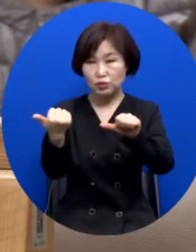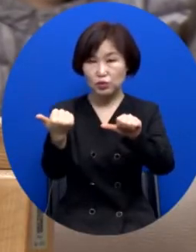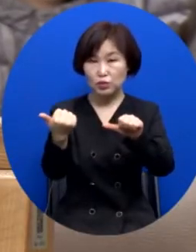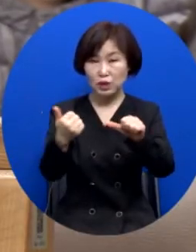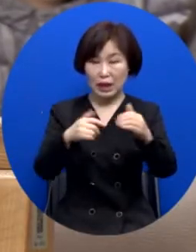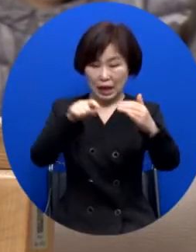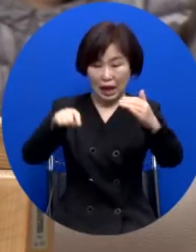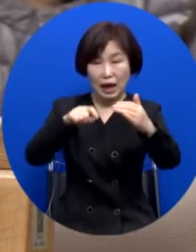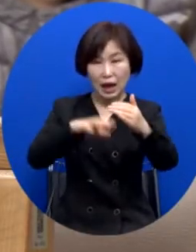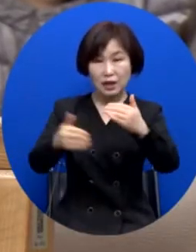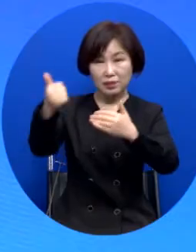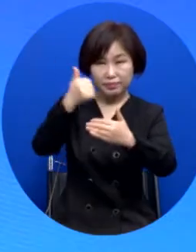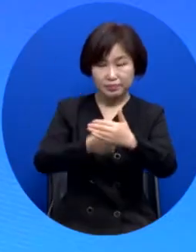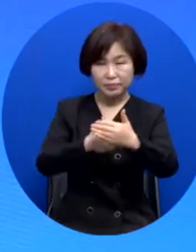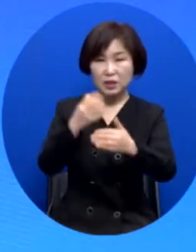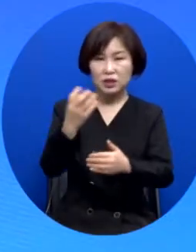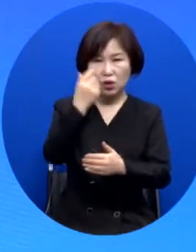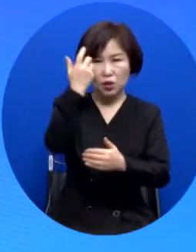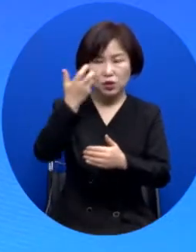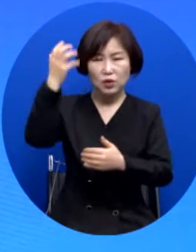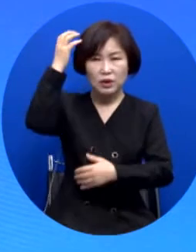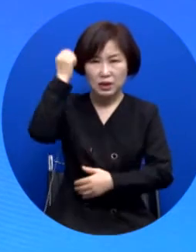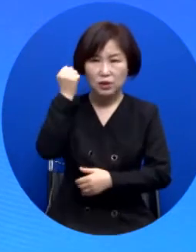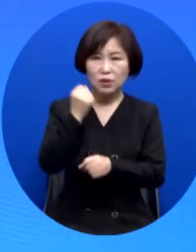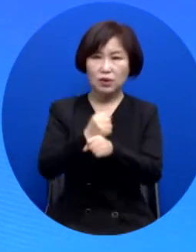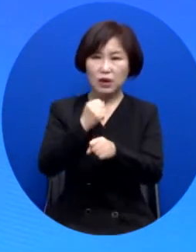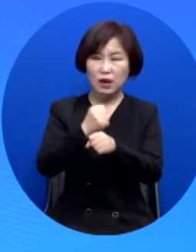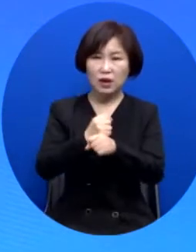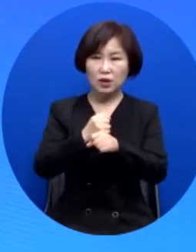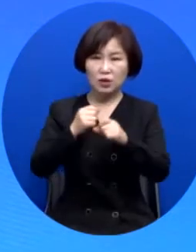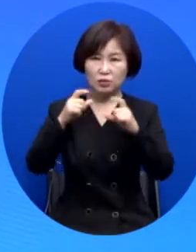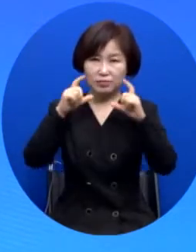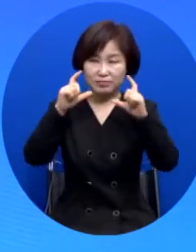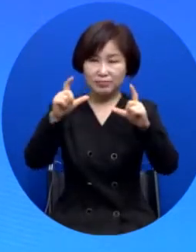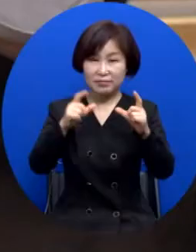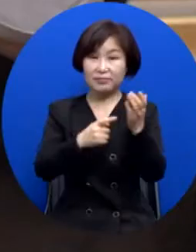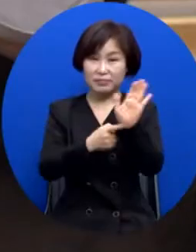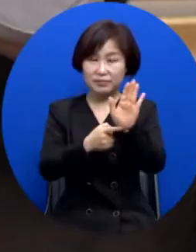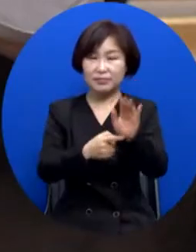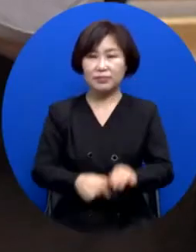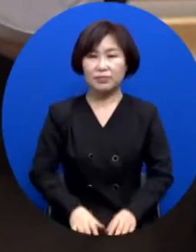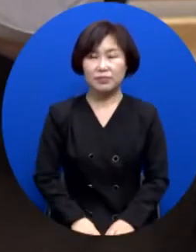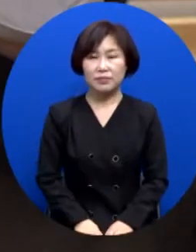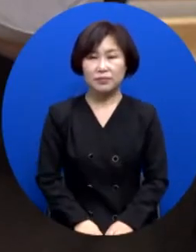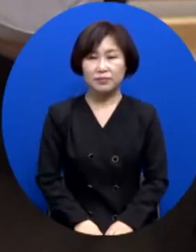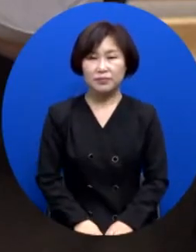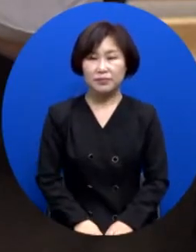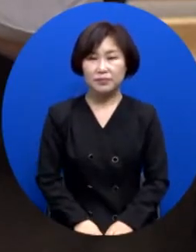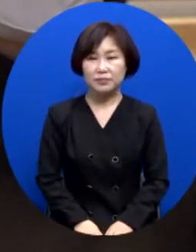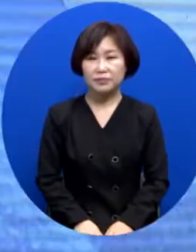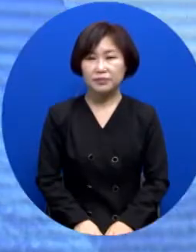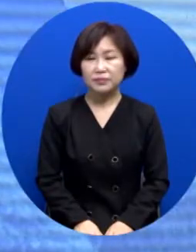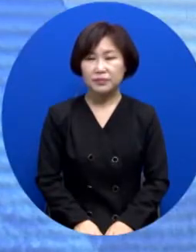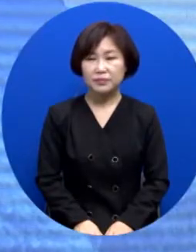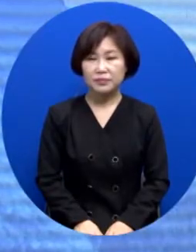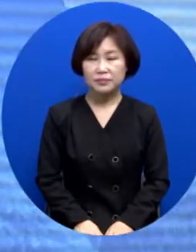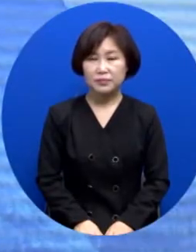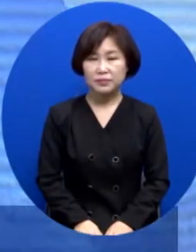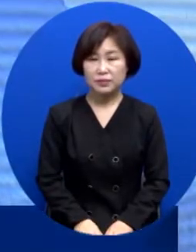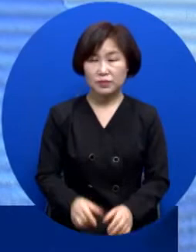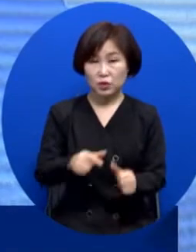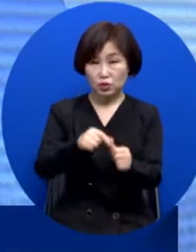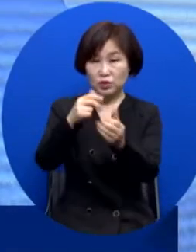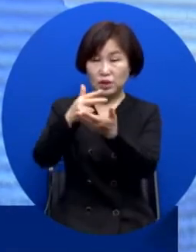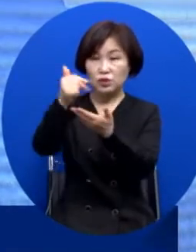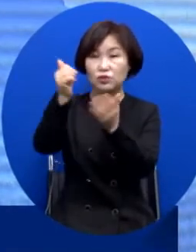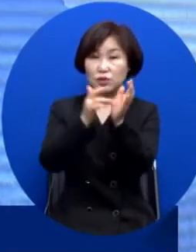안에 거하시는 성령을 기억하며 널리 알리자고 메시지를 선포했습니다. 한번 들어보겠습니다. 구세주